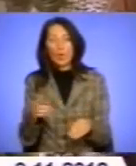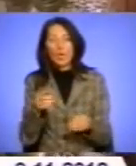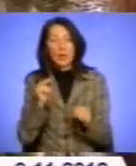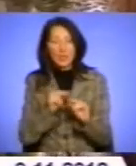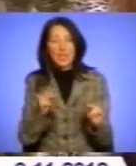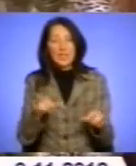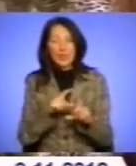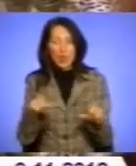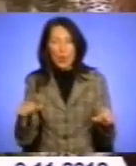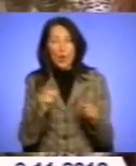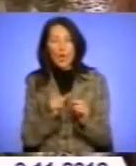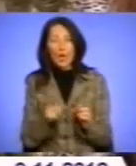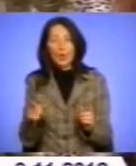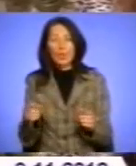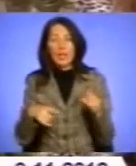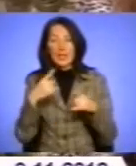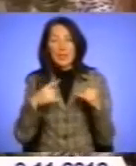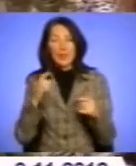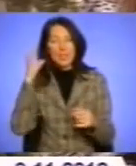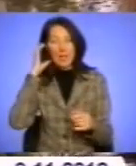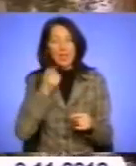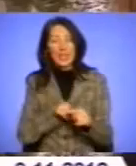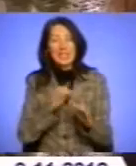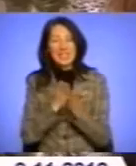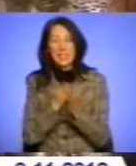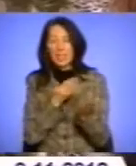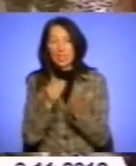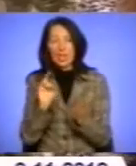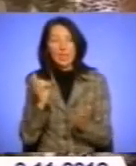люди на телебаченні, радіо, які книжки читає дитина. І